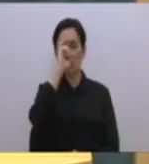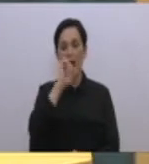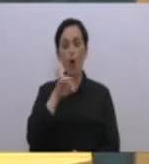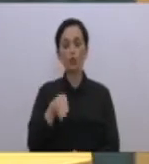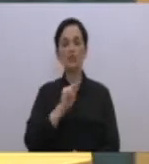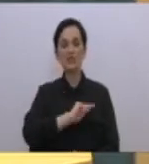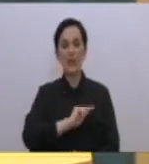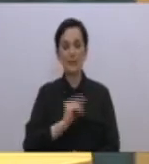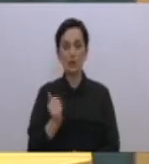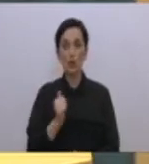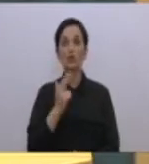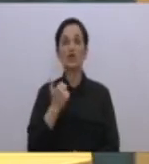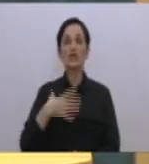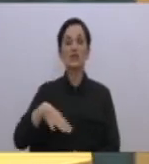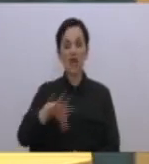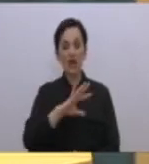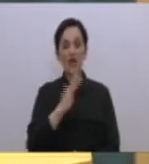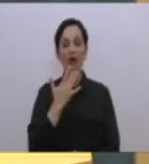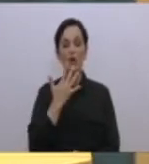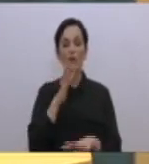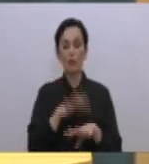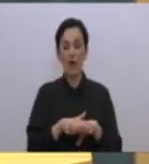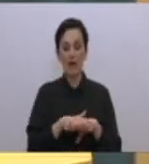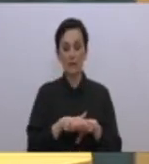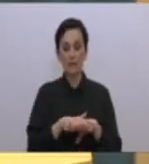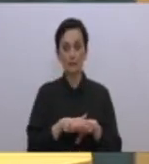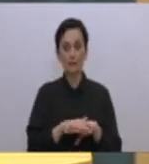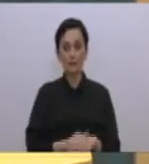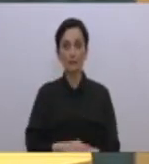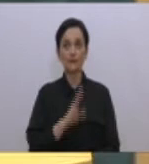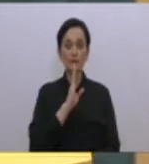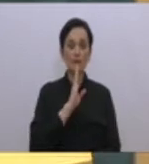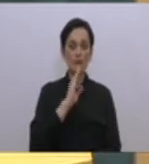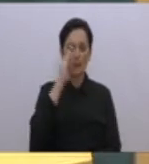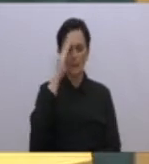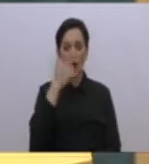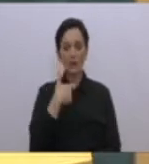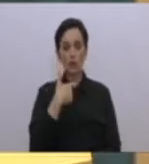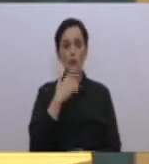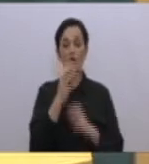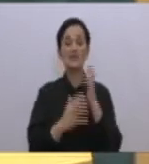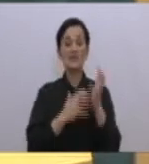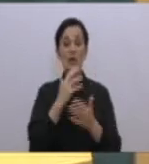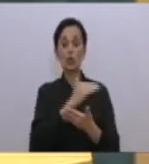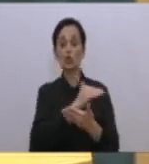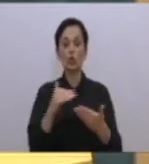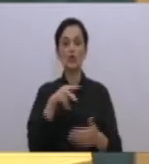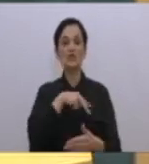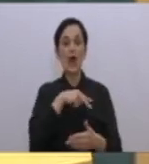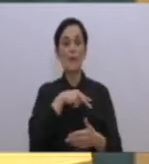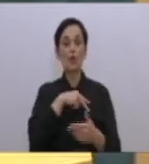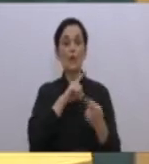აუდიტის სამსახური და საქართველოს ეროვნული ბანკი. Ხალბატონებო და ბატონებო, საერთაშორისო დონეზე საპარლამენტო